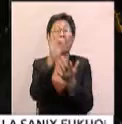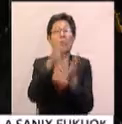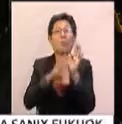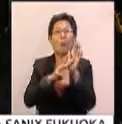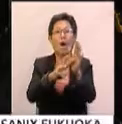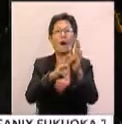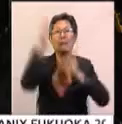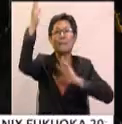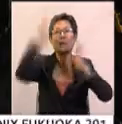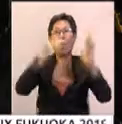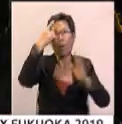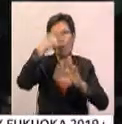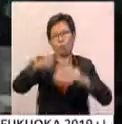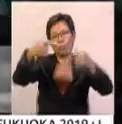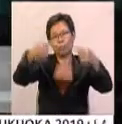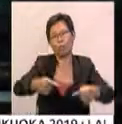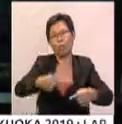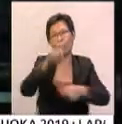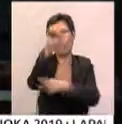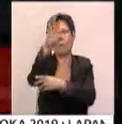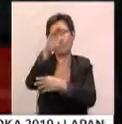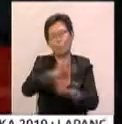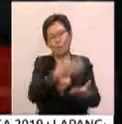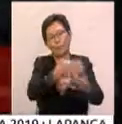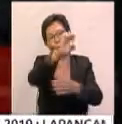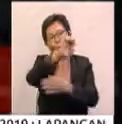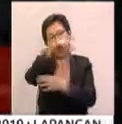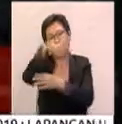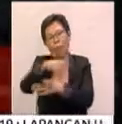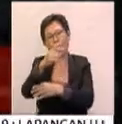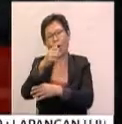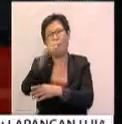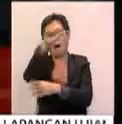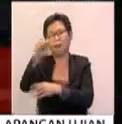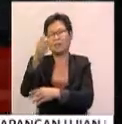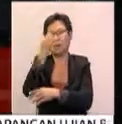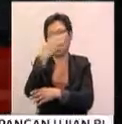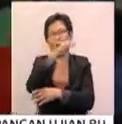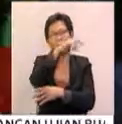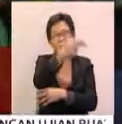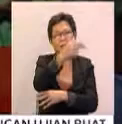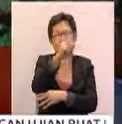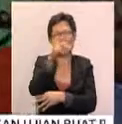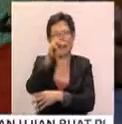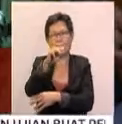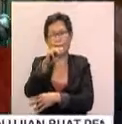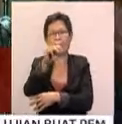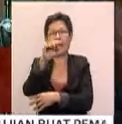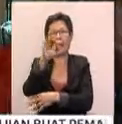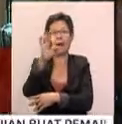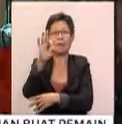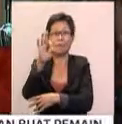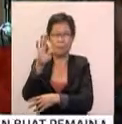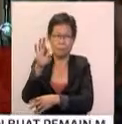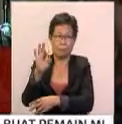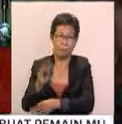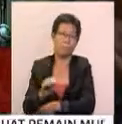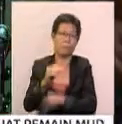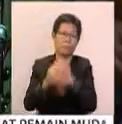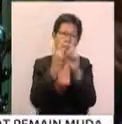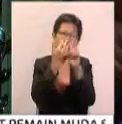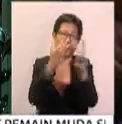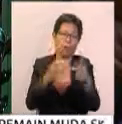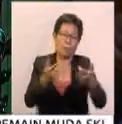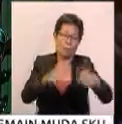mewakili negara untuk pertandingan Festival Muzik Pop Asia Hong Kong HKAMF 2019. Bakal berlangsung